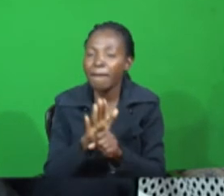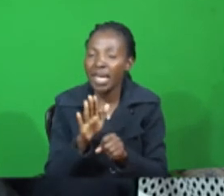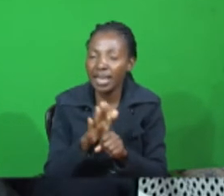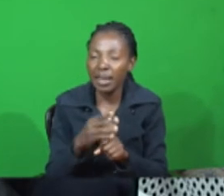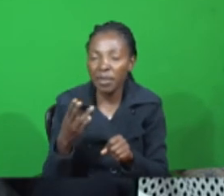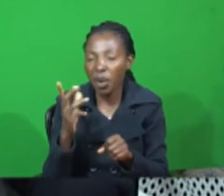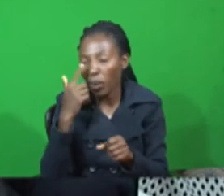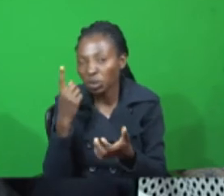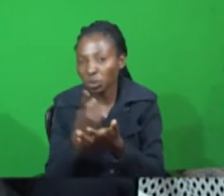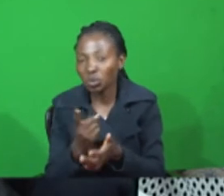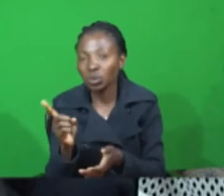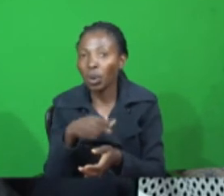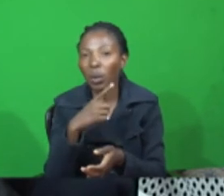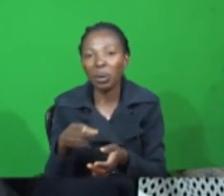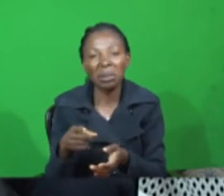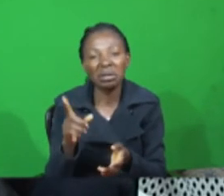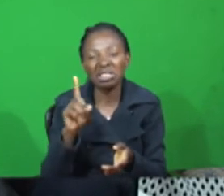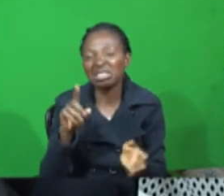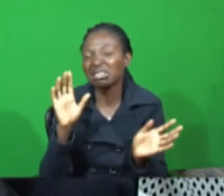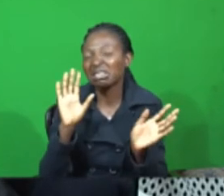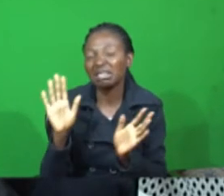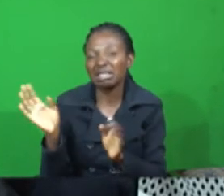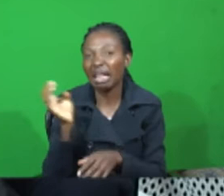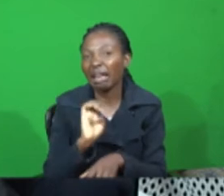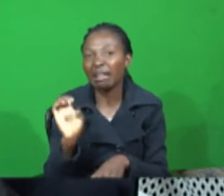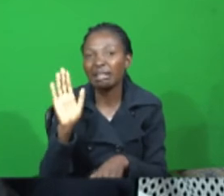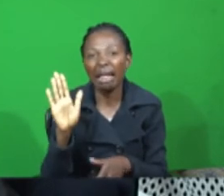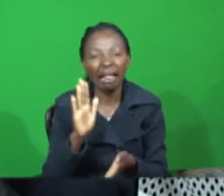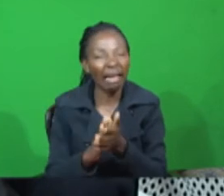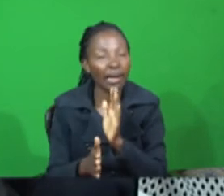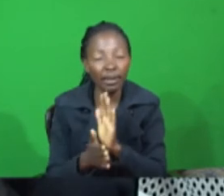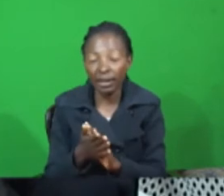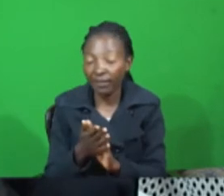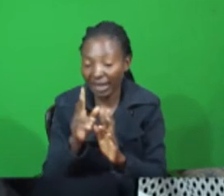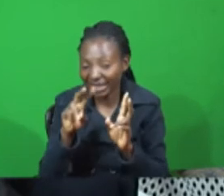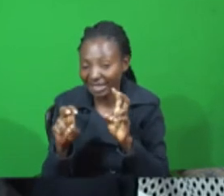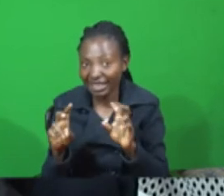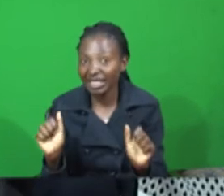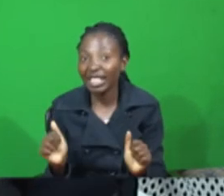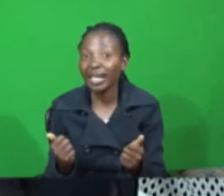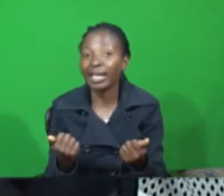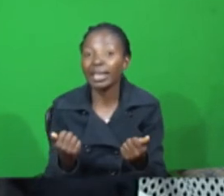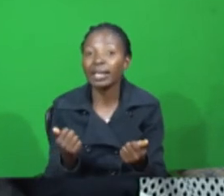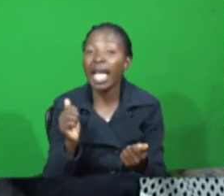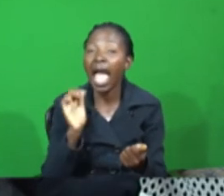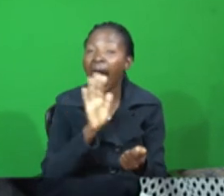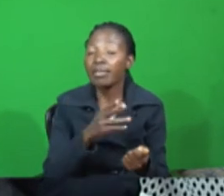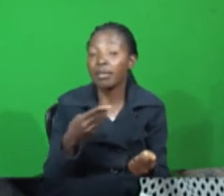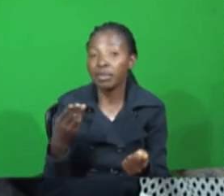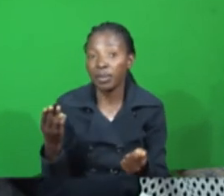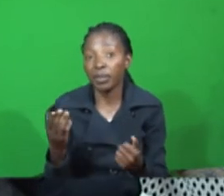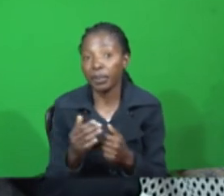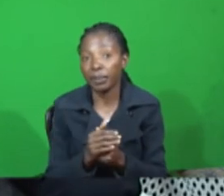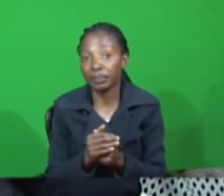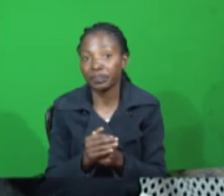vedu tikangovhiringa nyaya dzinongoorera dziri ikoko. Mm-hmm. Hatichewuka hatizitsvage. Totori nevanhu mfundisi.